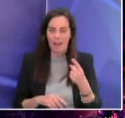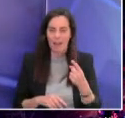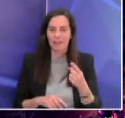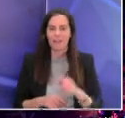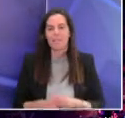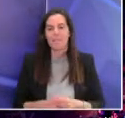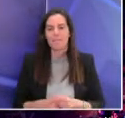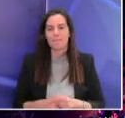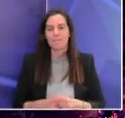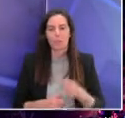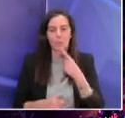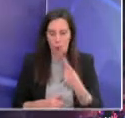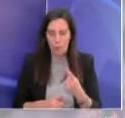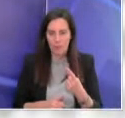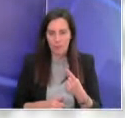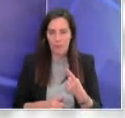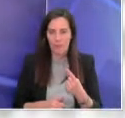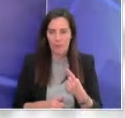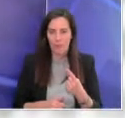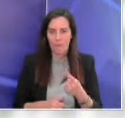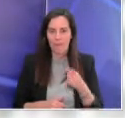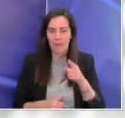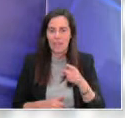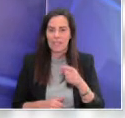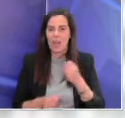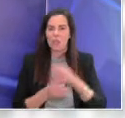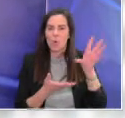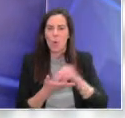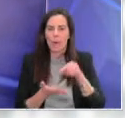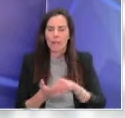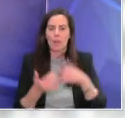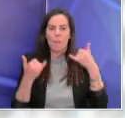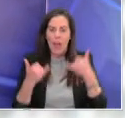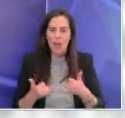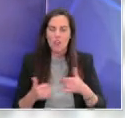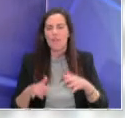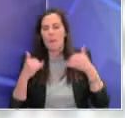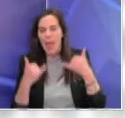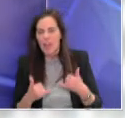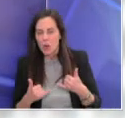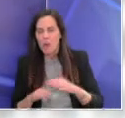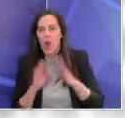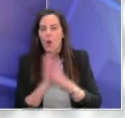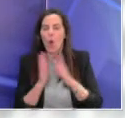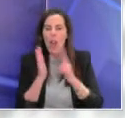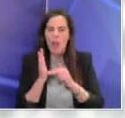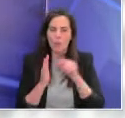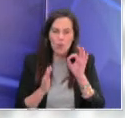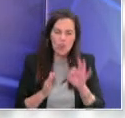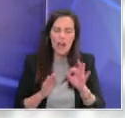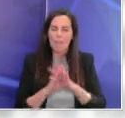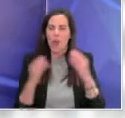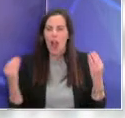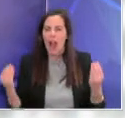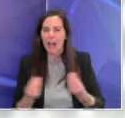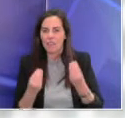הזה שאומר זה עשו קופי פסט לדבר הזה שמעכשיו, מהיום, כל התמונות שלך וכל